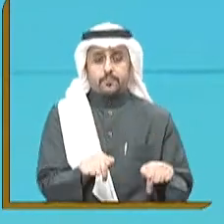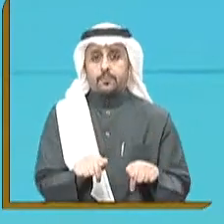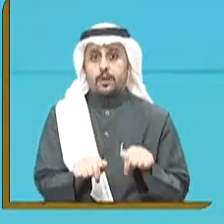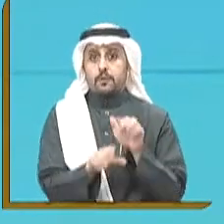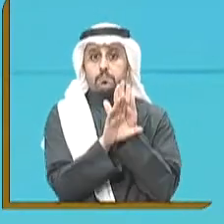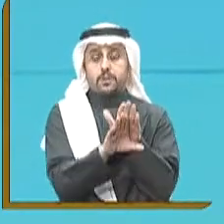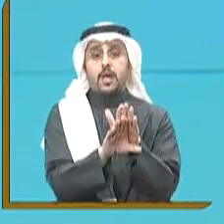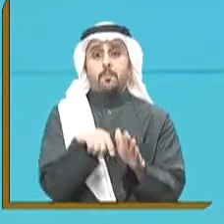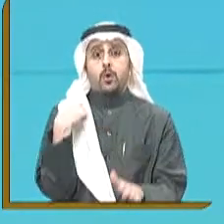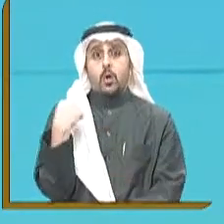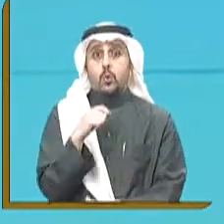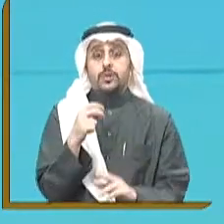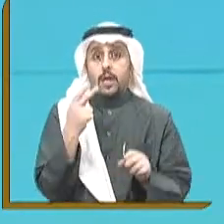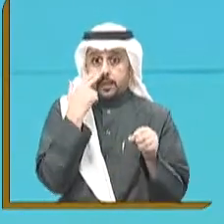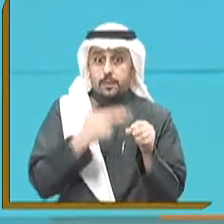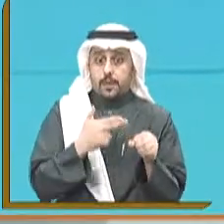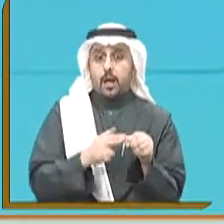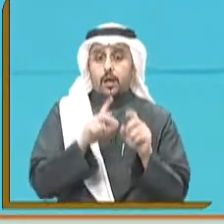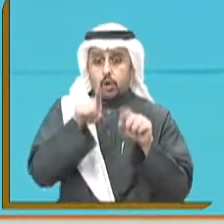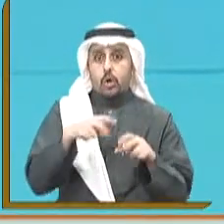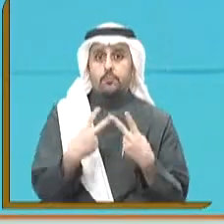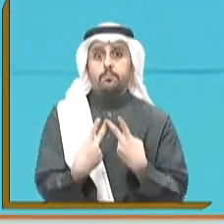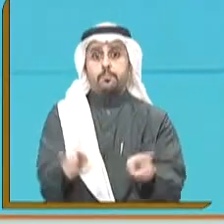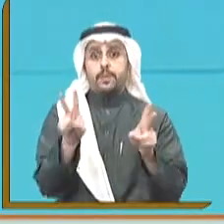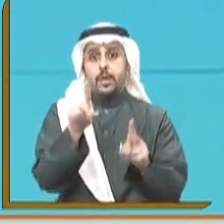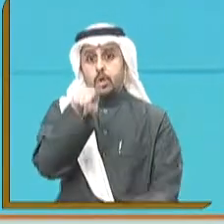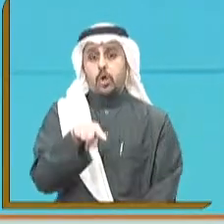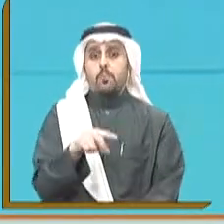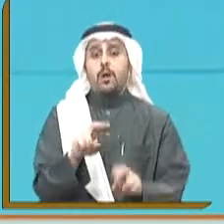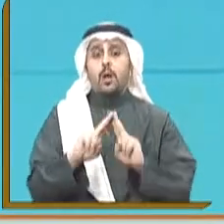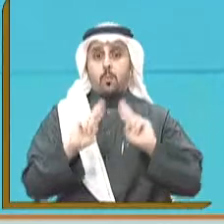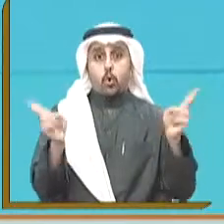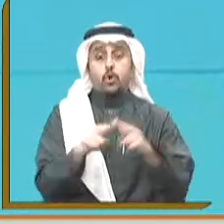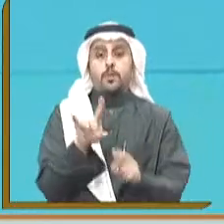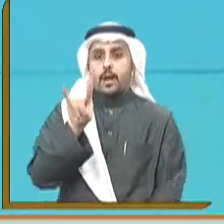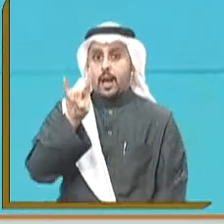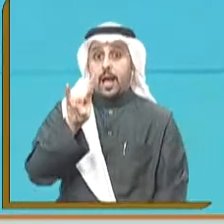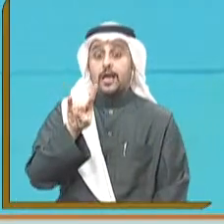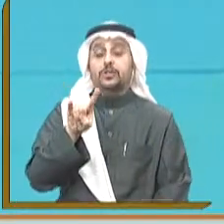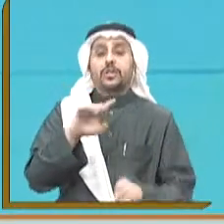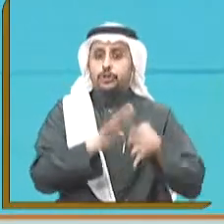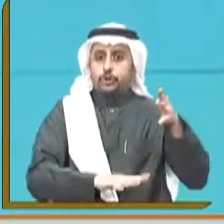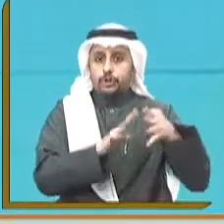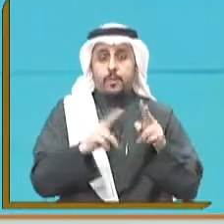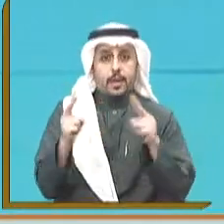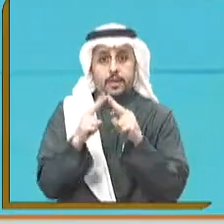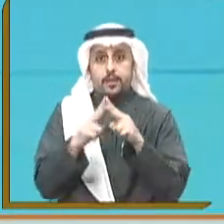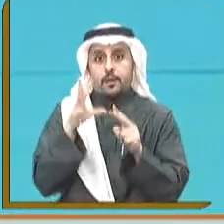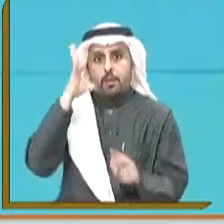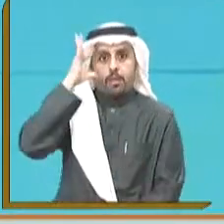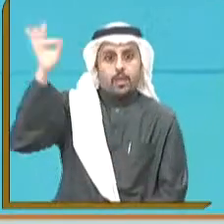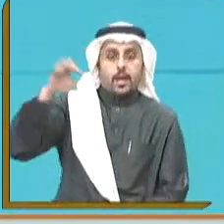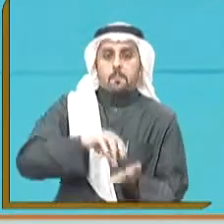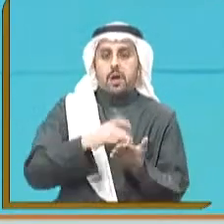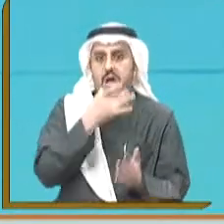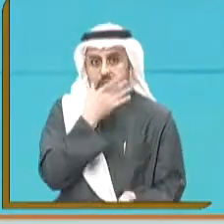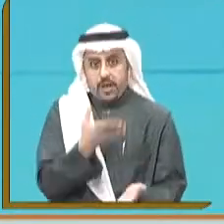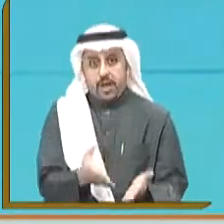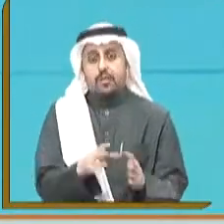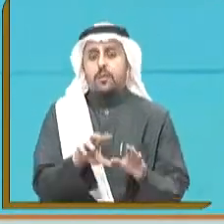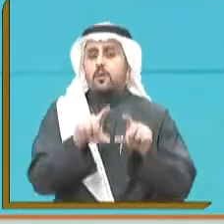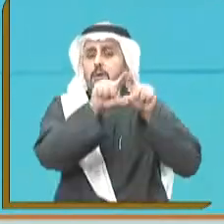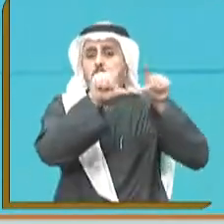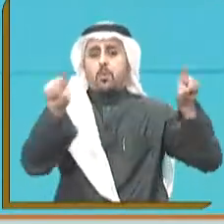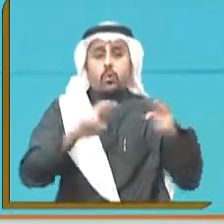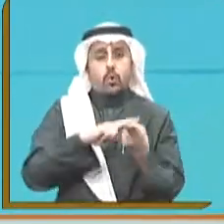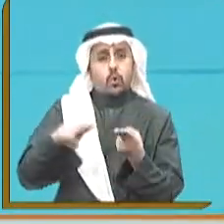برعاية وزارة الطاقة، انطلقت اليوم في الرياض فعاليات المؤتمر العاشر للشبكات الكهربائية الذكية بمدينة الرياض تحت شعار